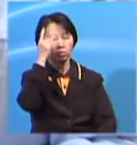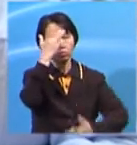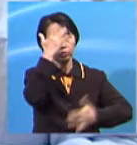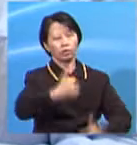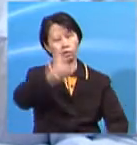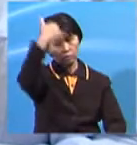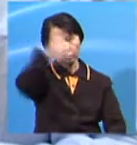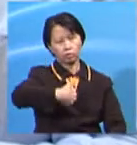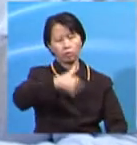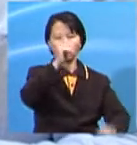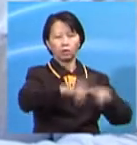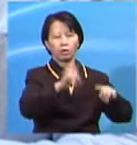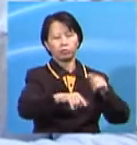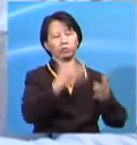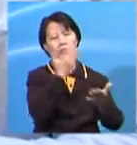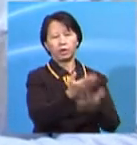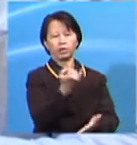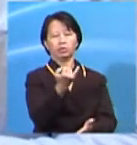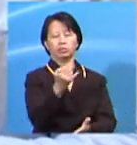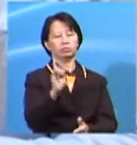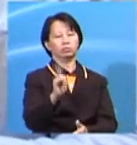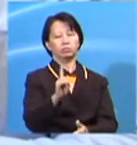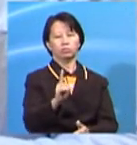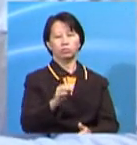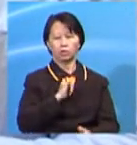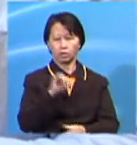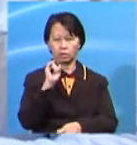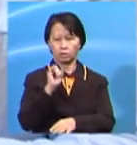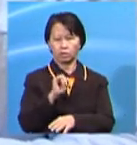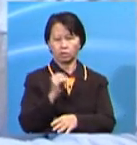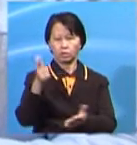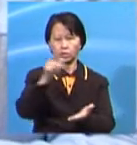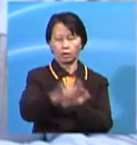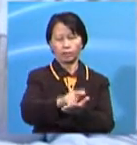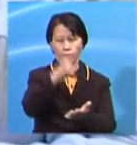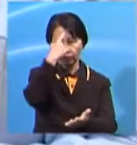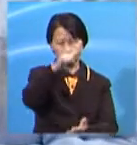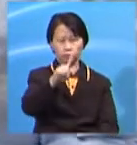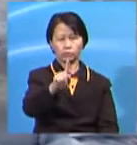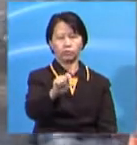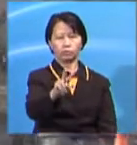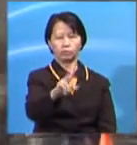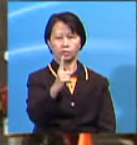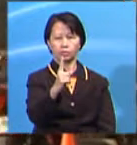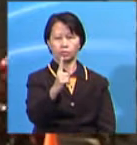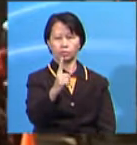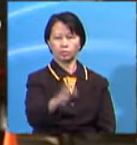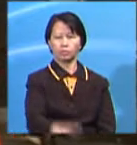pesakit strok tidak dapat dipulihkan. Ahmad Ashraf Abdul Rahman untuk TV1.